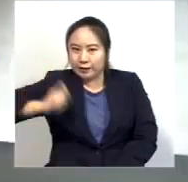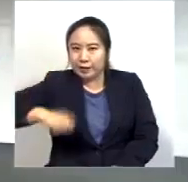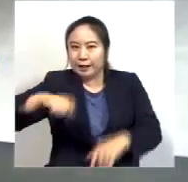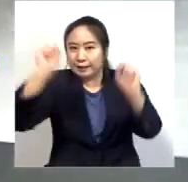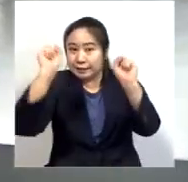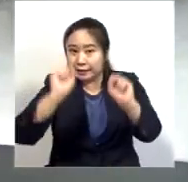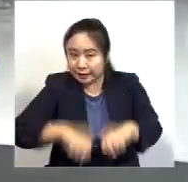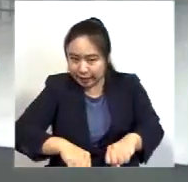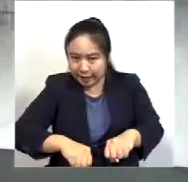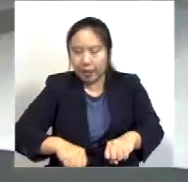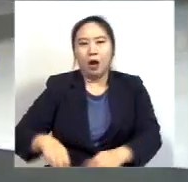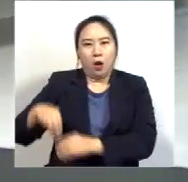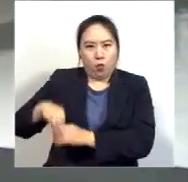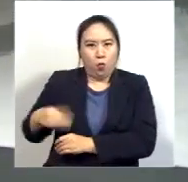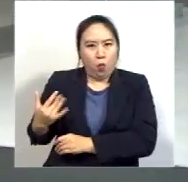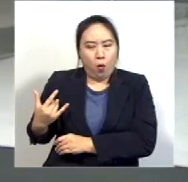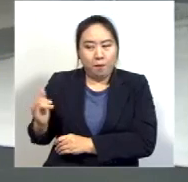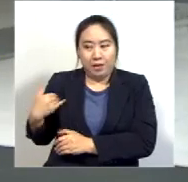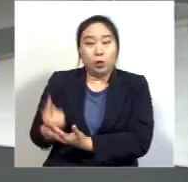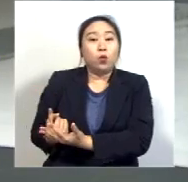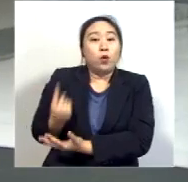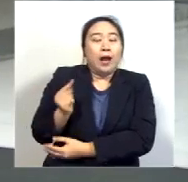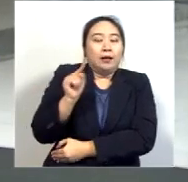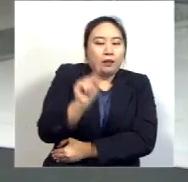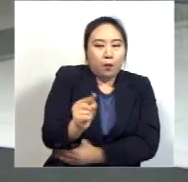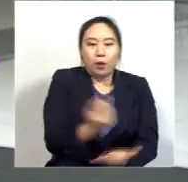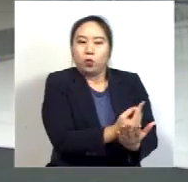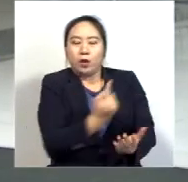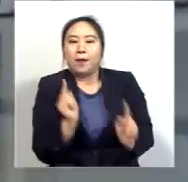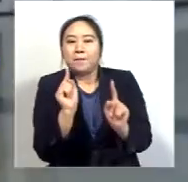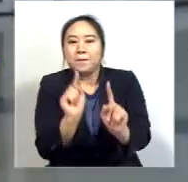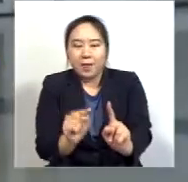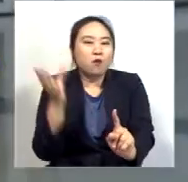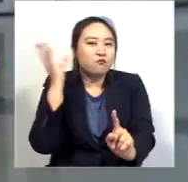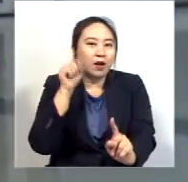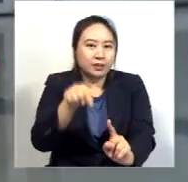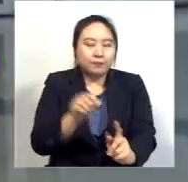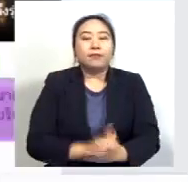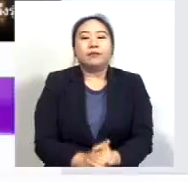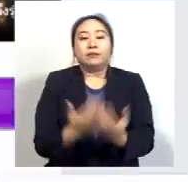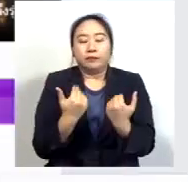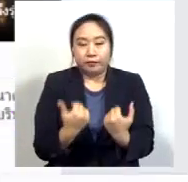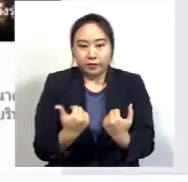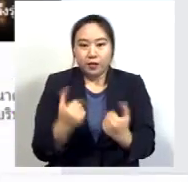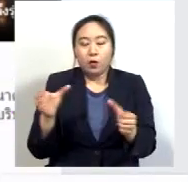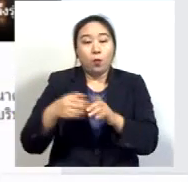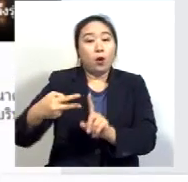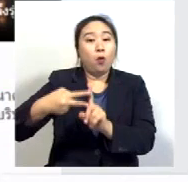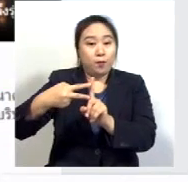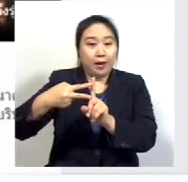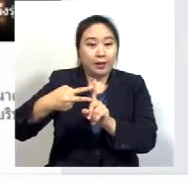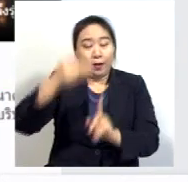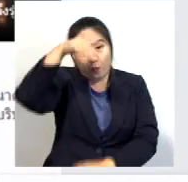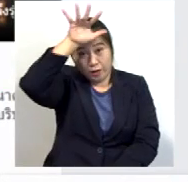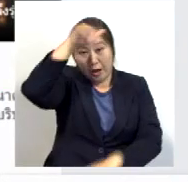ที่ตั้งส่งเพียงตัวแทนเข้ารับฟังที่ศาลรัฐธรรมนูญเท่านั้นนะครับขณะที่ท่าทีของทางพรรคอนาคตใหม่นะครับนายธนา